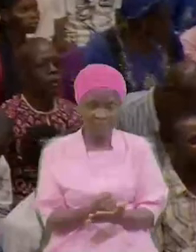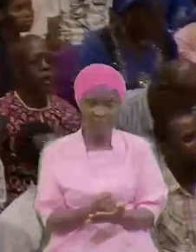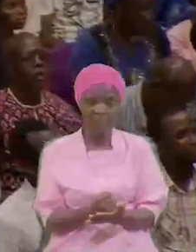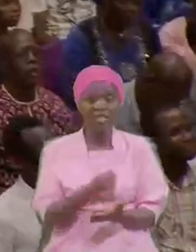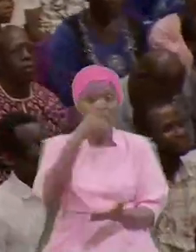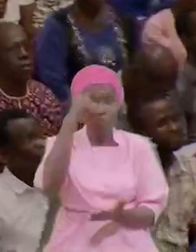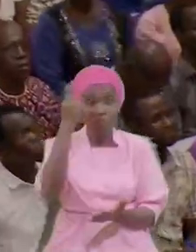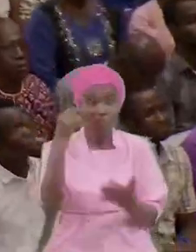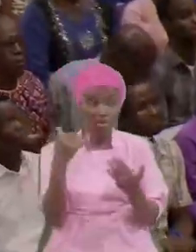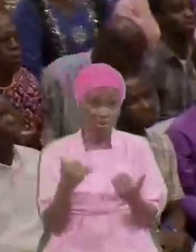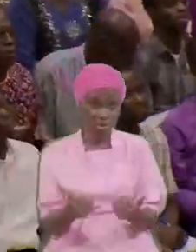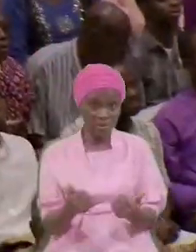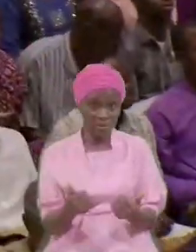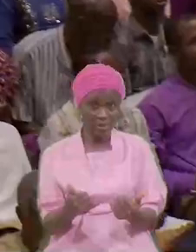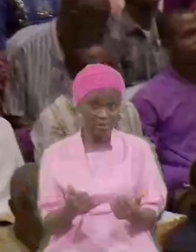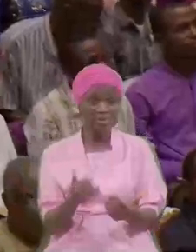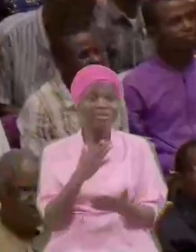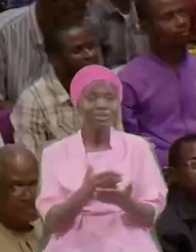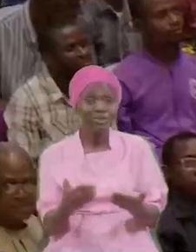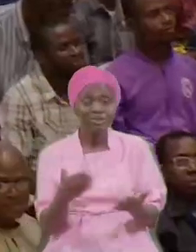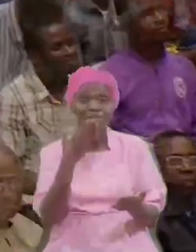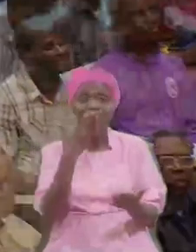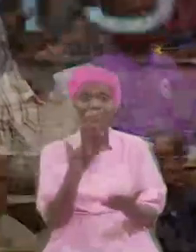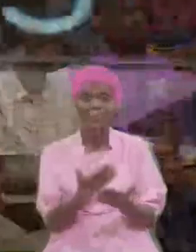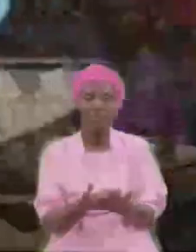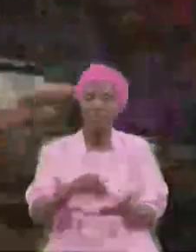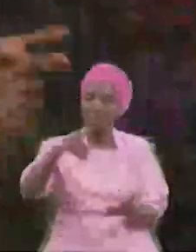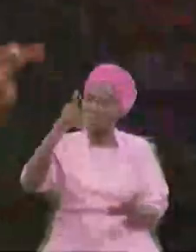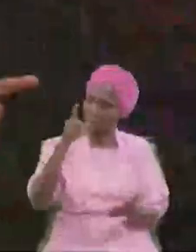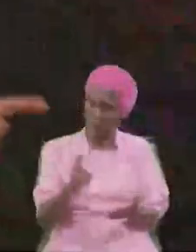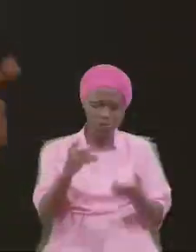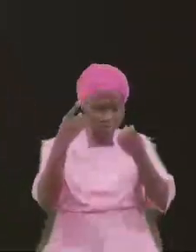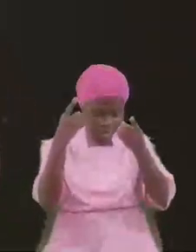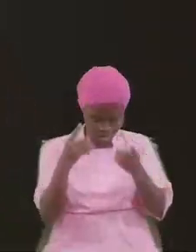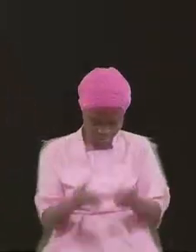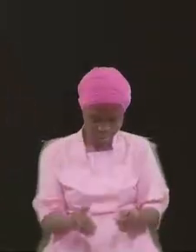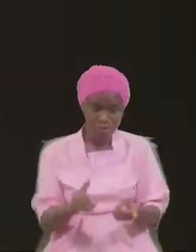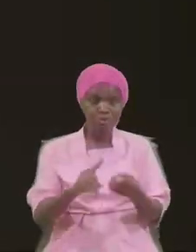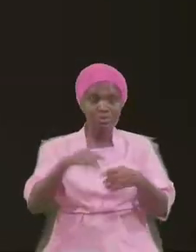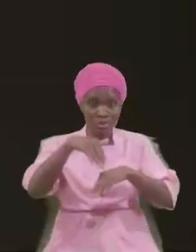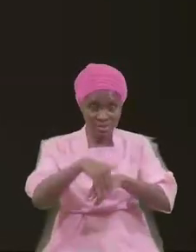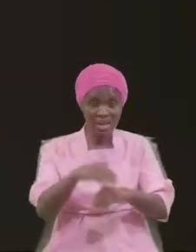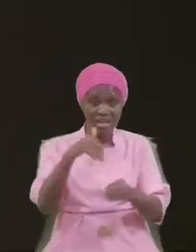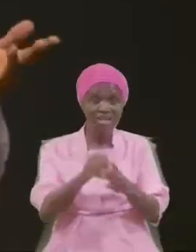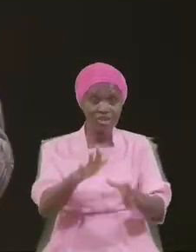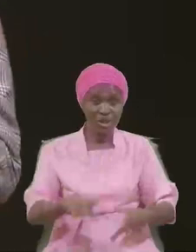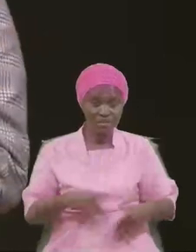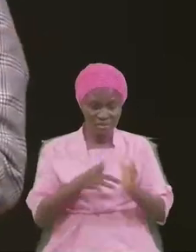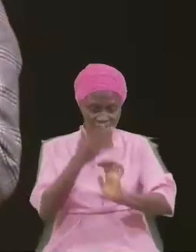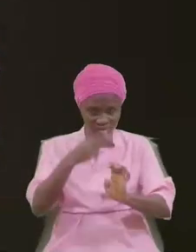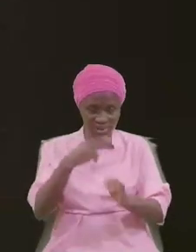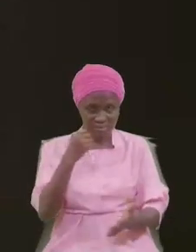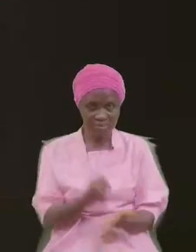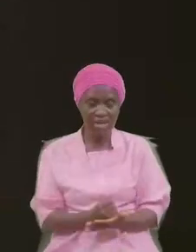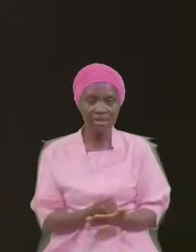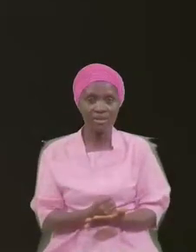Parce que maintenant, quelque chose de bon doit vous arriver ce soir. Éphésiens